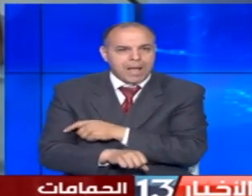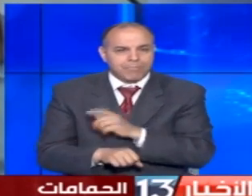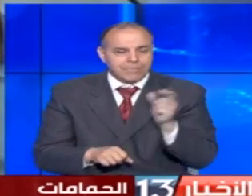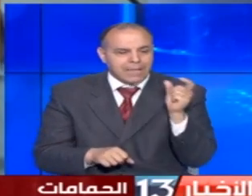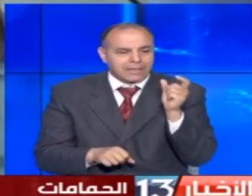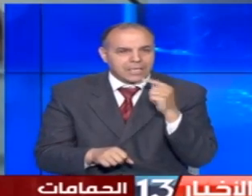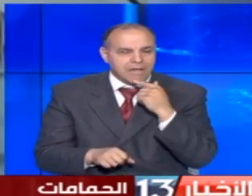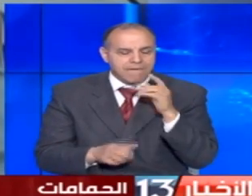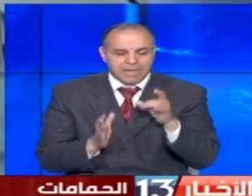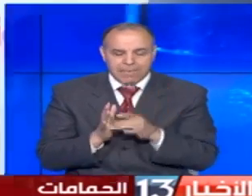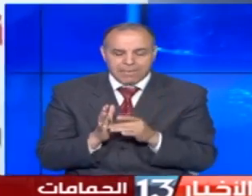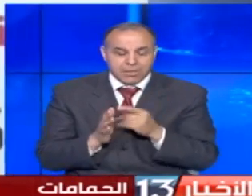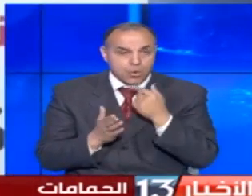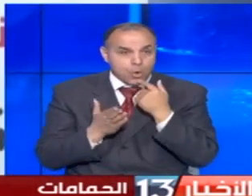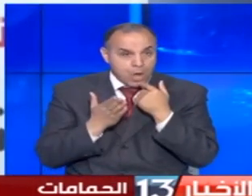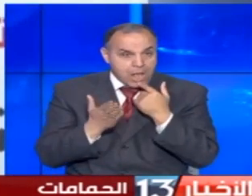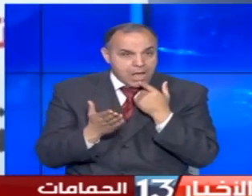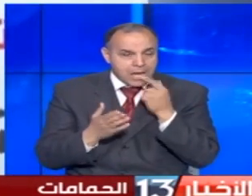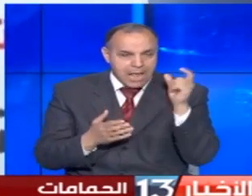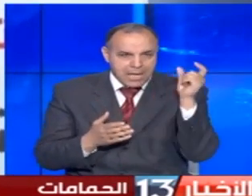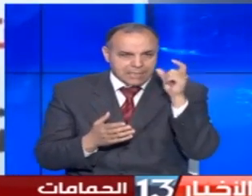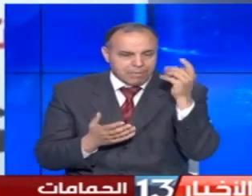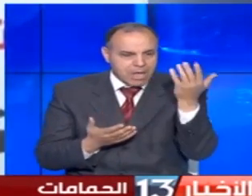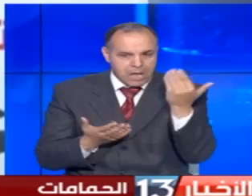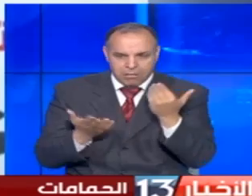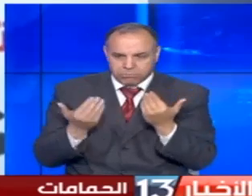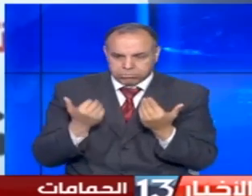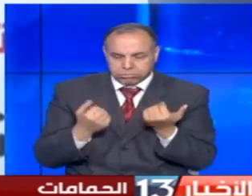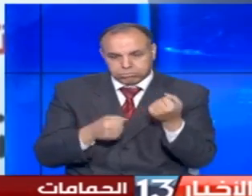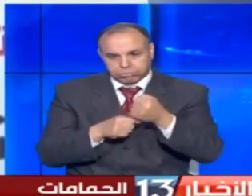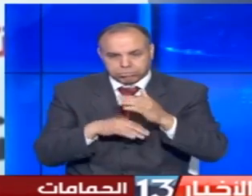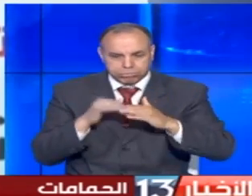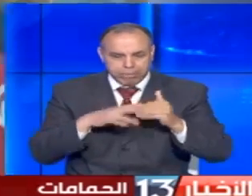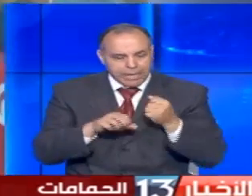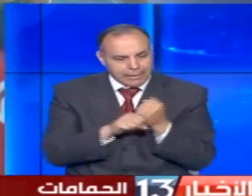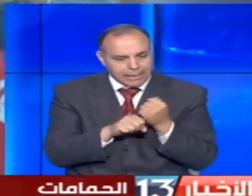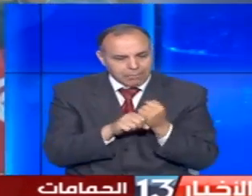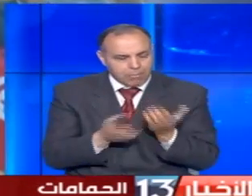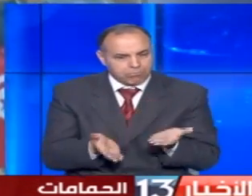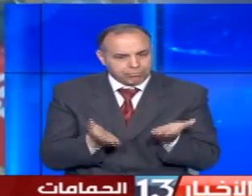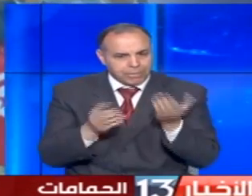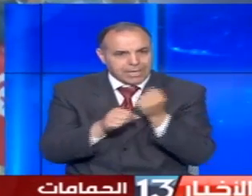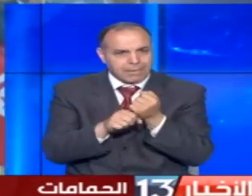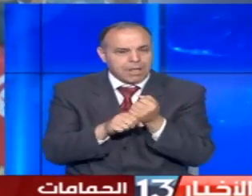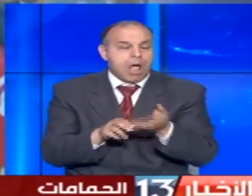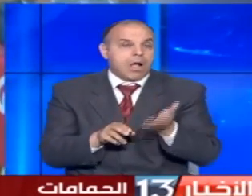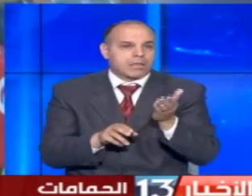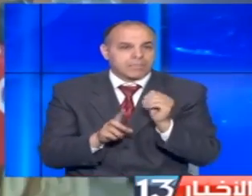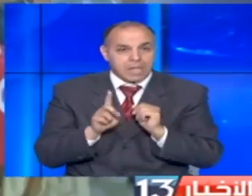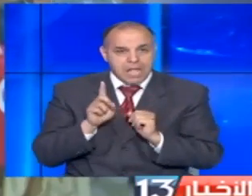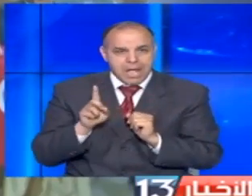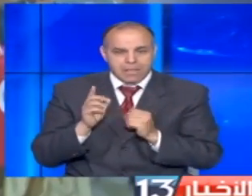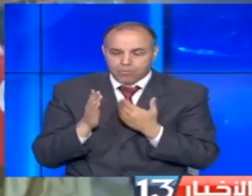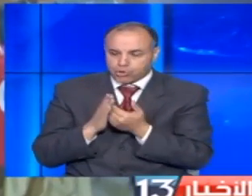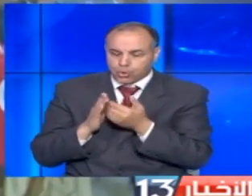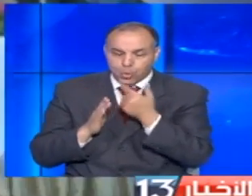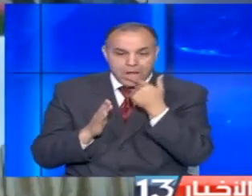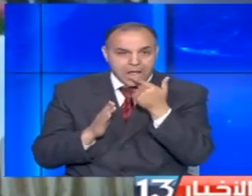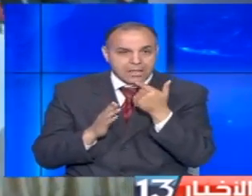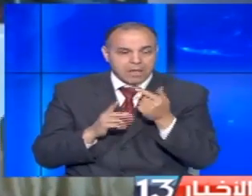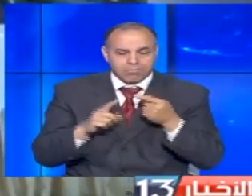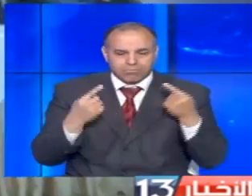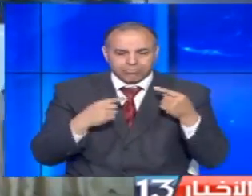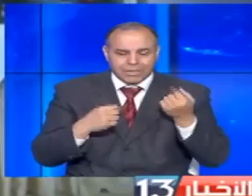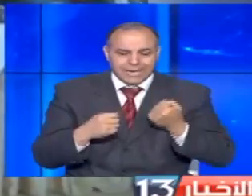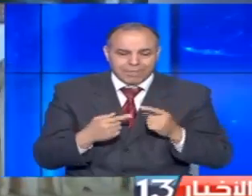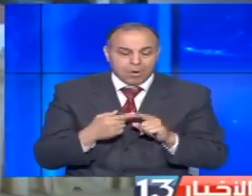الدينيه بالحمامات ان الاسلام يدعو الى الابداع والاجتهاد والانتاج والانتاجيه مشيرا الى ان محاربه